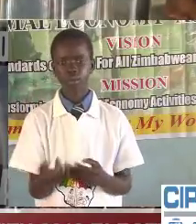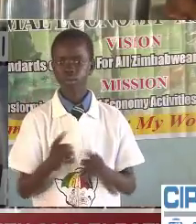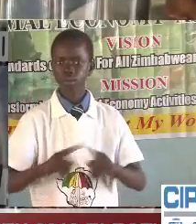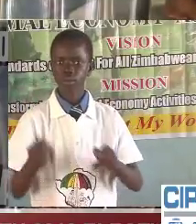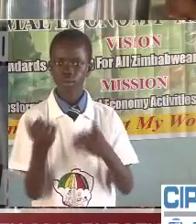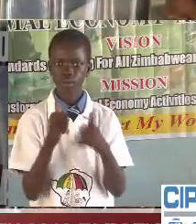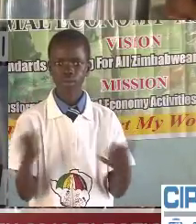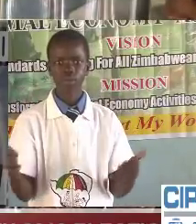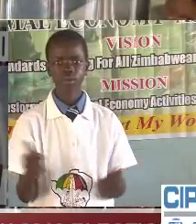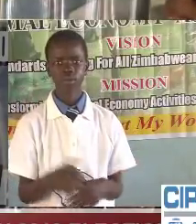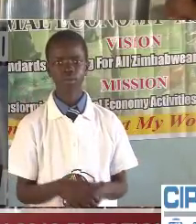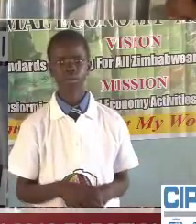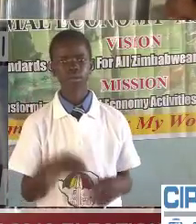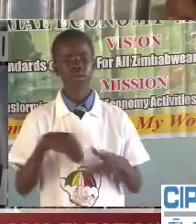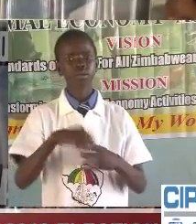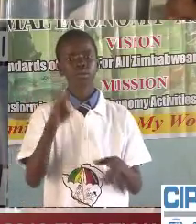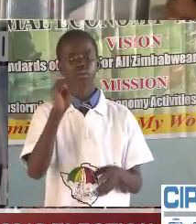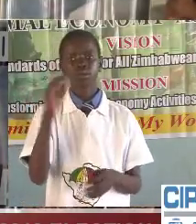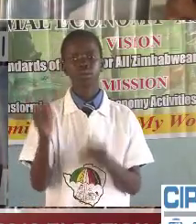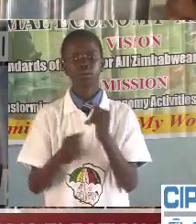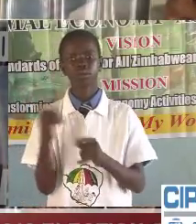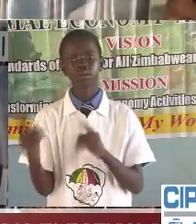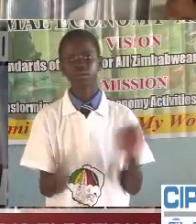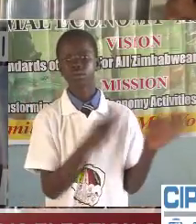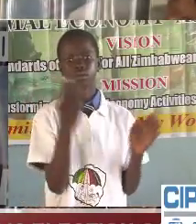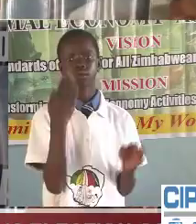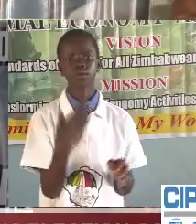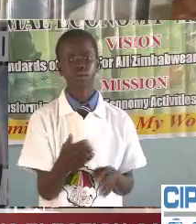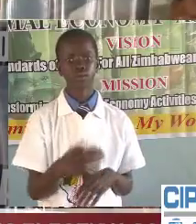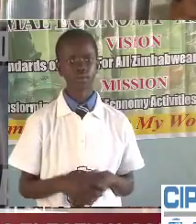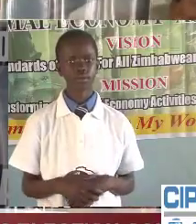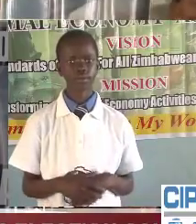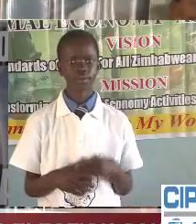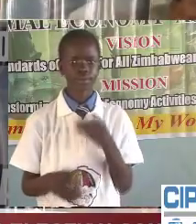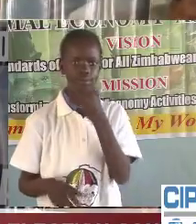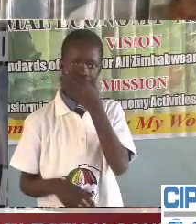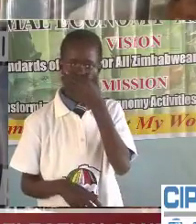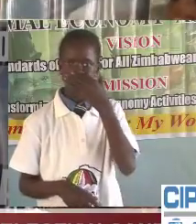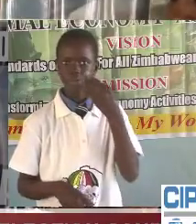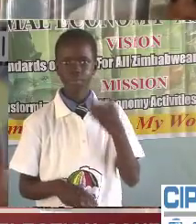zvakanaka musingadzingirirwi. Ndozvatichaita izvozvo.